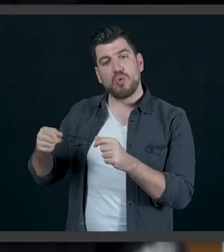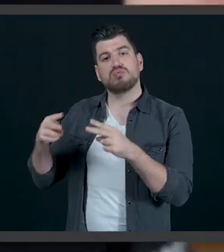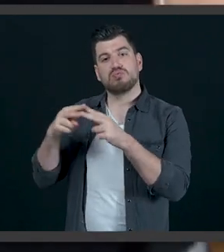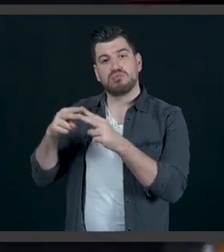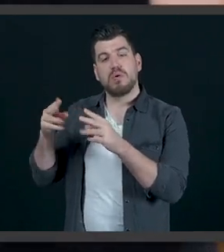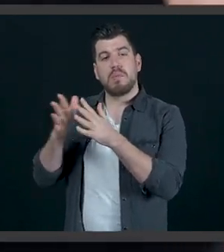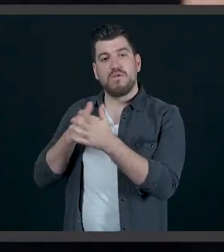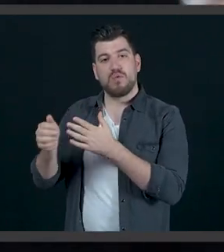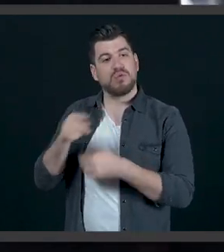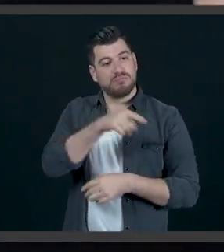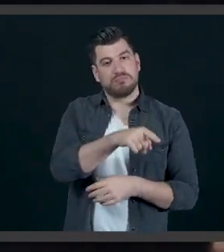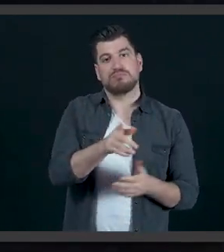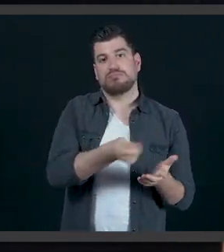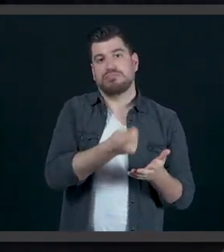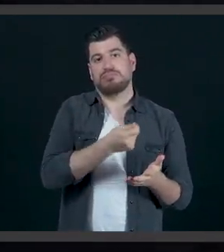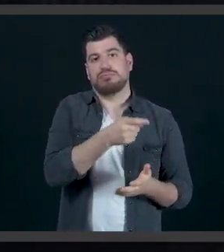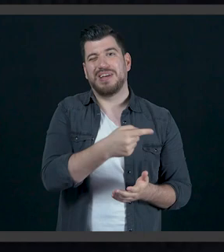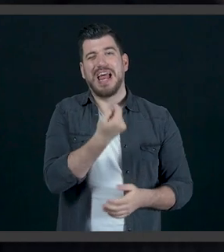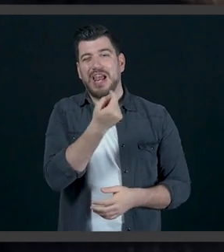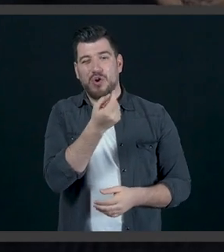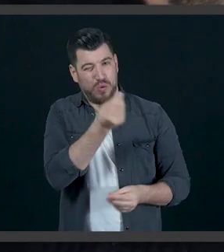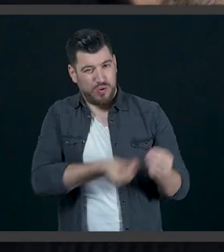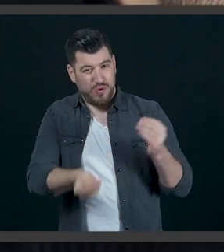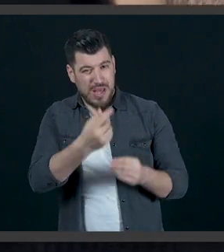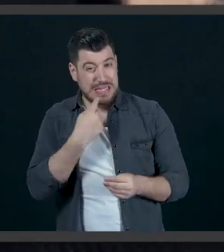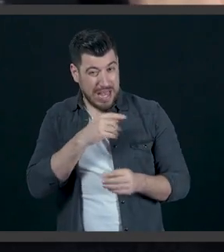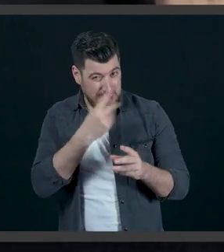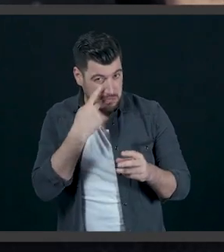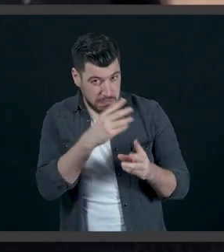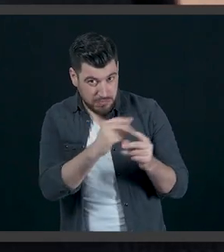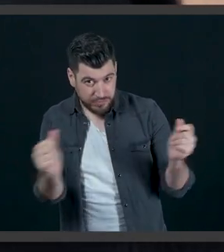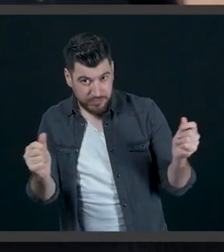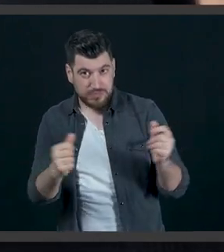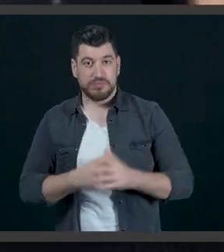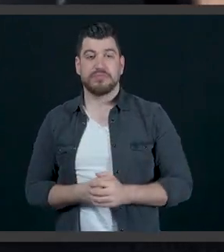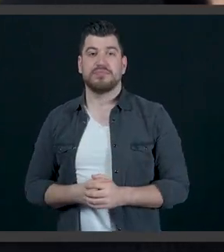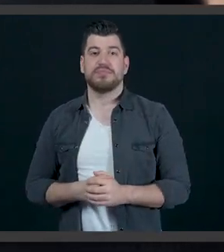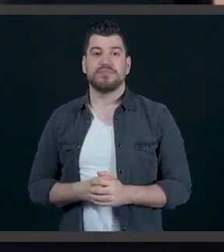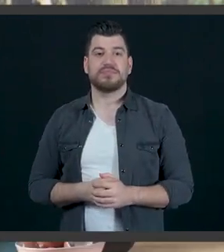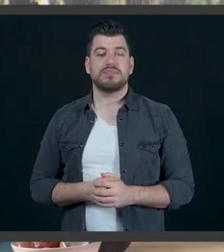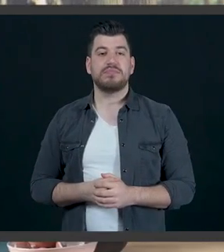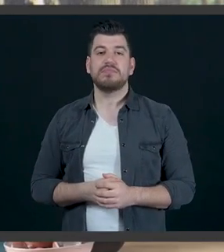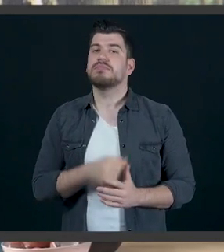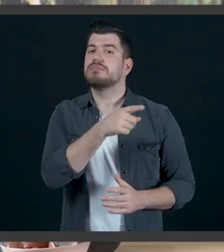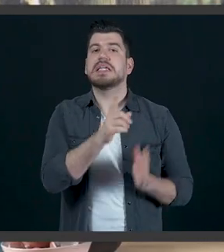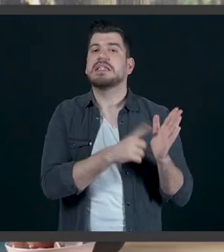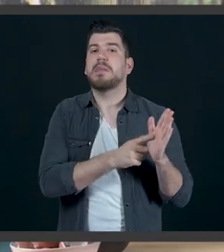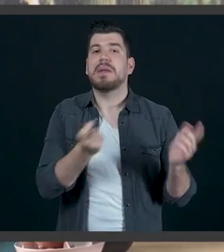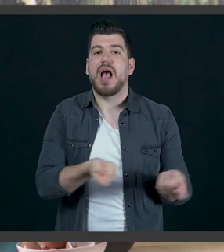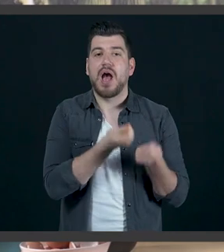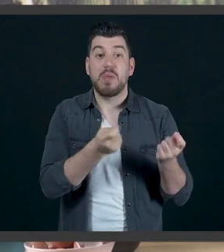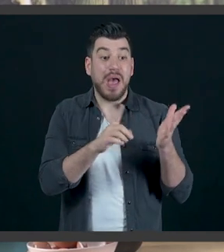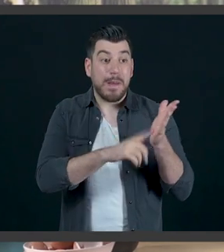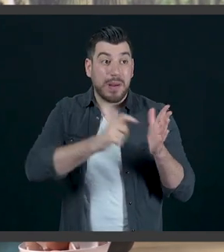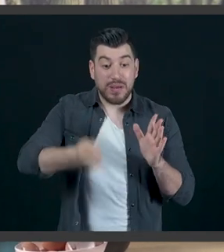βούτυρο. Λίγο ακόμα. Διαλύθηκε η ζάχαρη. Τελείω. Μπράβο. Άρα τι πρέπει να κάνουμε εδώ πέρα.